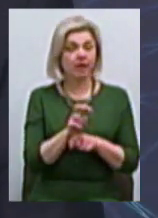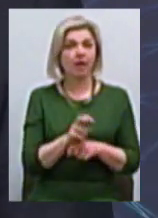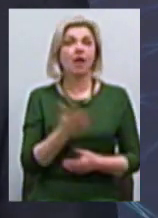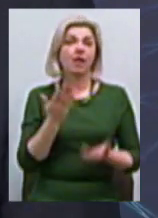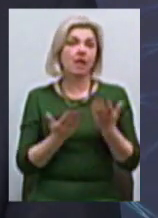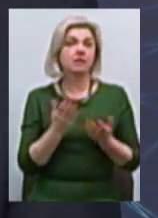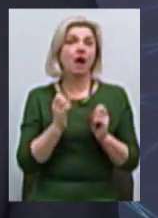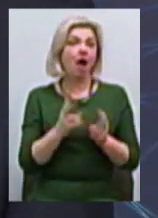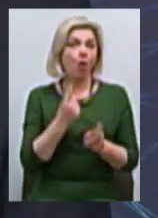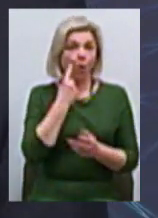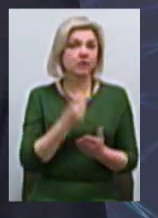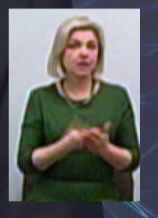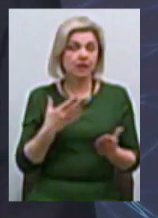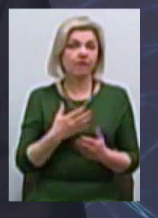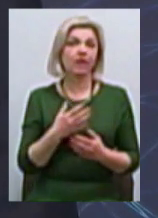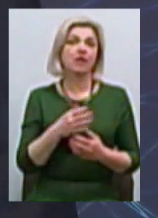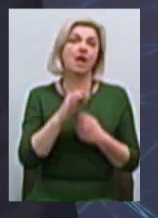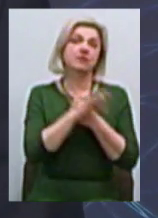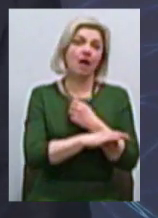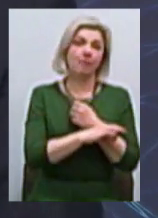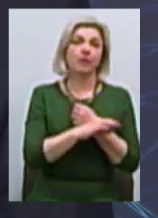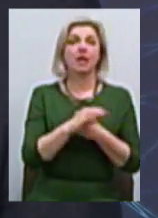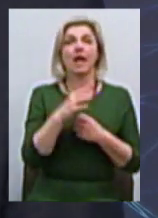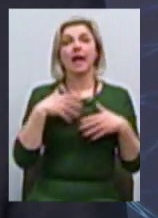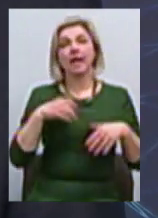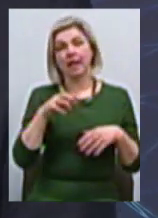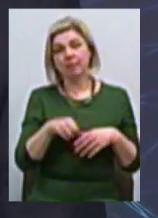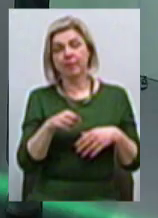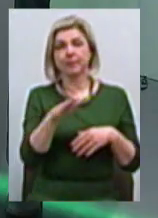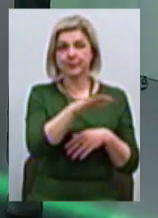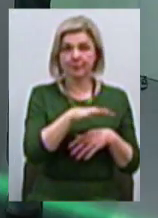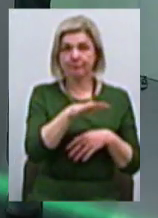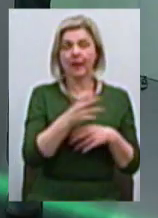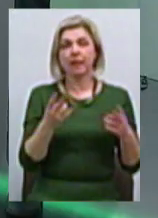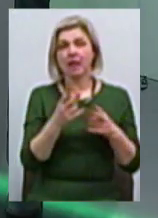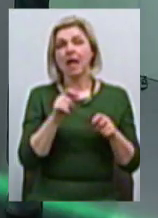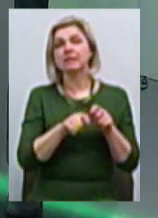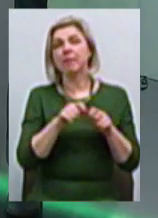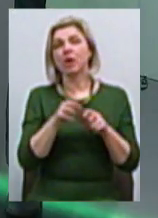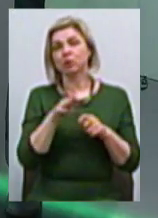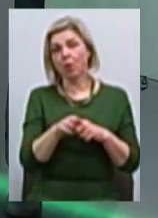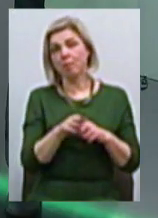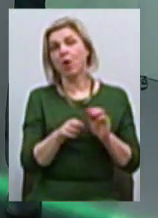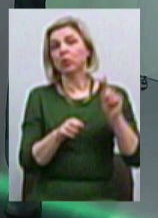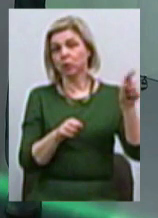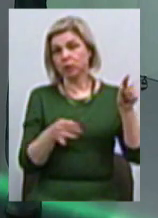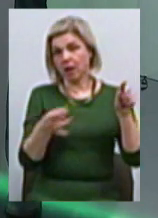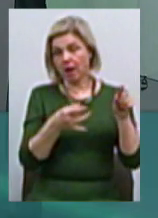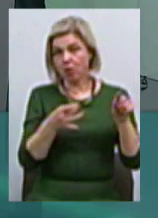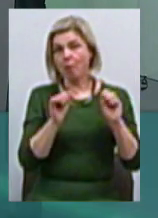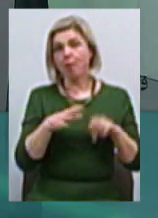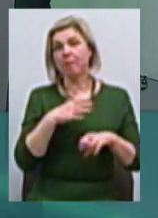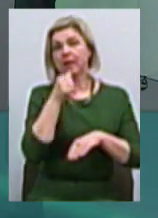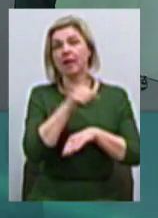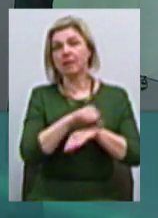как-то оценивать Закарпатье и Западную Украину, наверное, надо все-таки быть экспертом оттуда. Возможно, там из-за кордона возвращаются